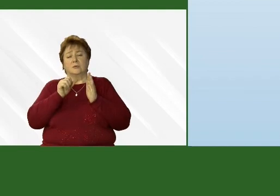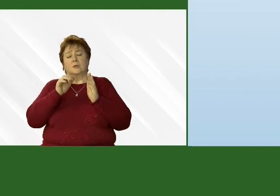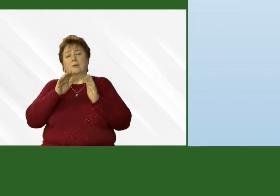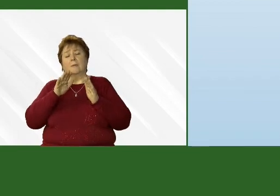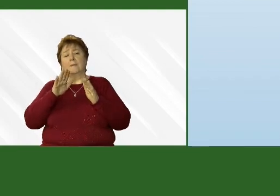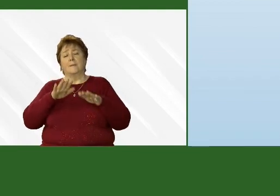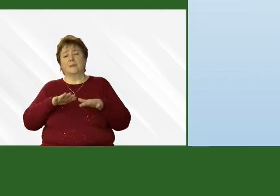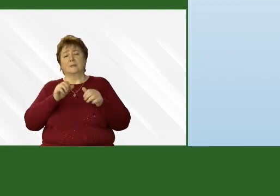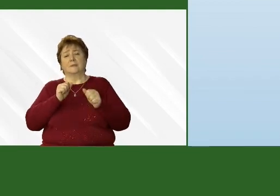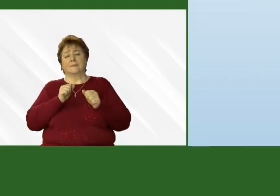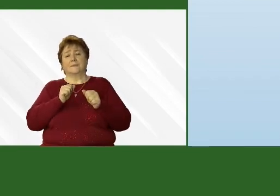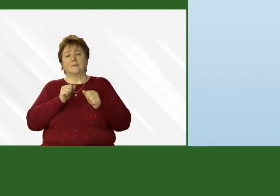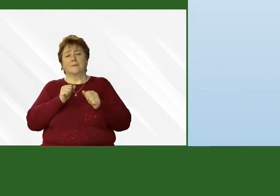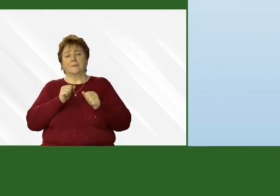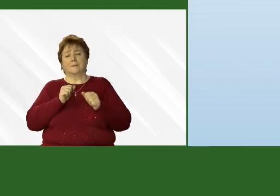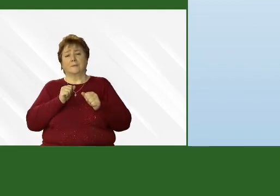место.